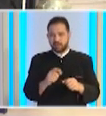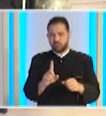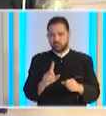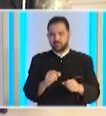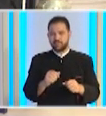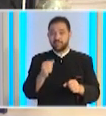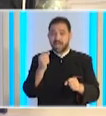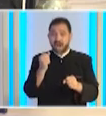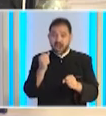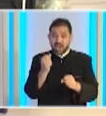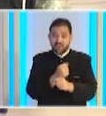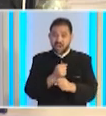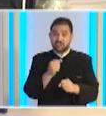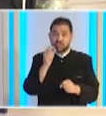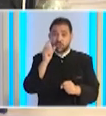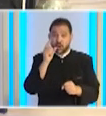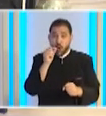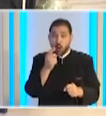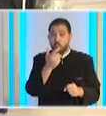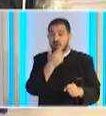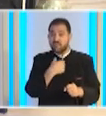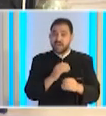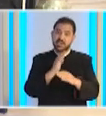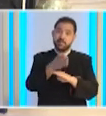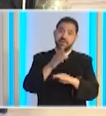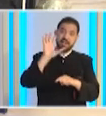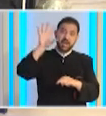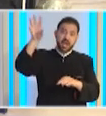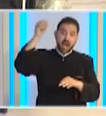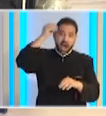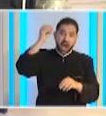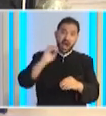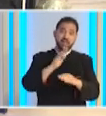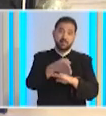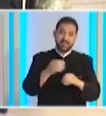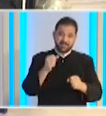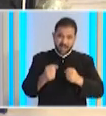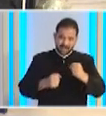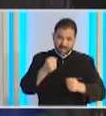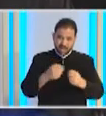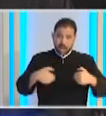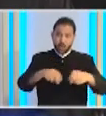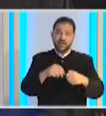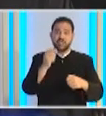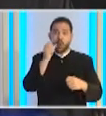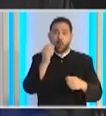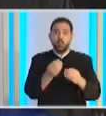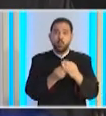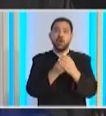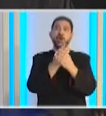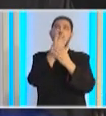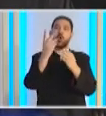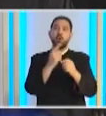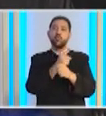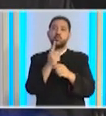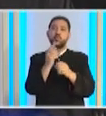schimba, de a deveni din omul cel vechi, a deveni prin har și prin efortul nostru, a deveni omul cel nou. Și lucrul